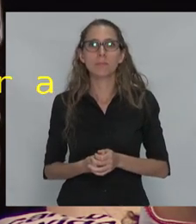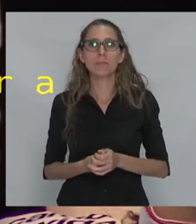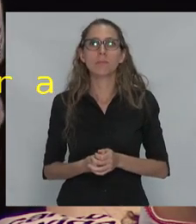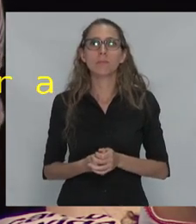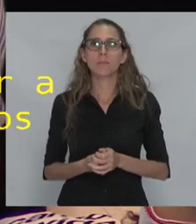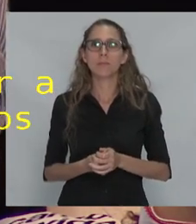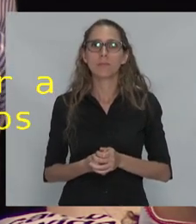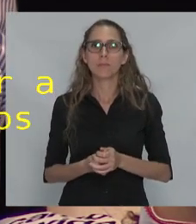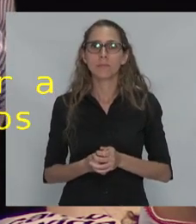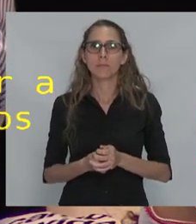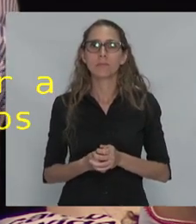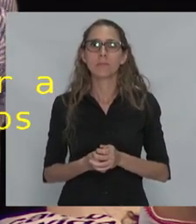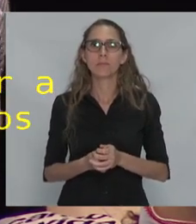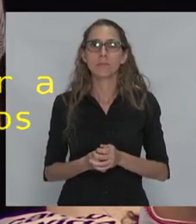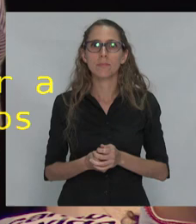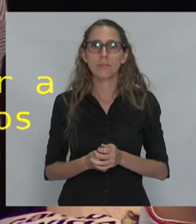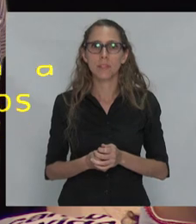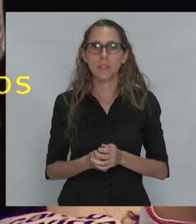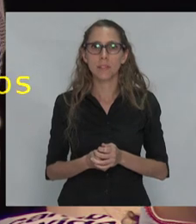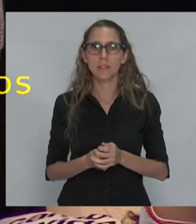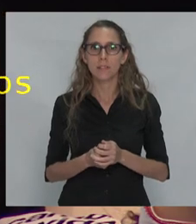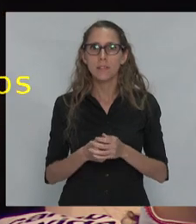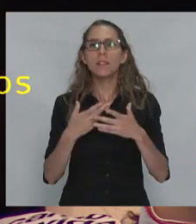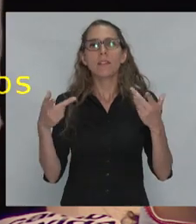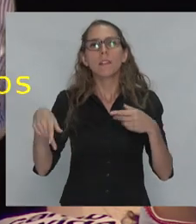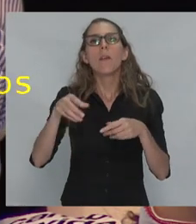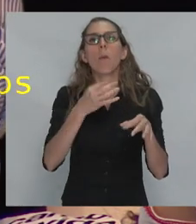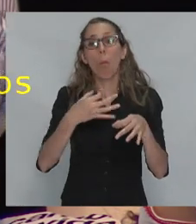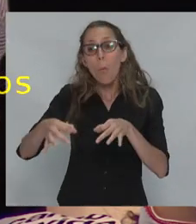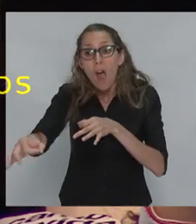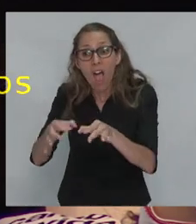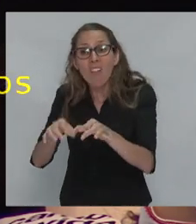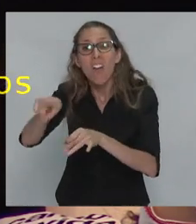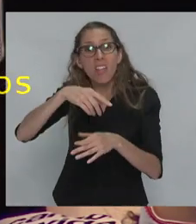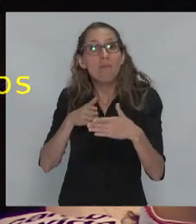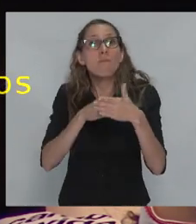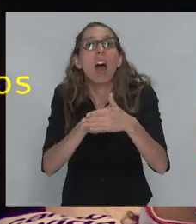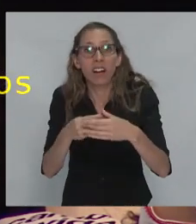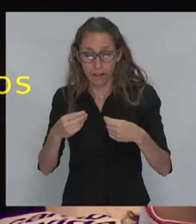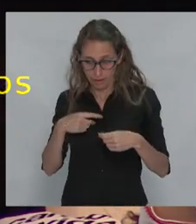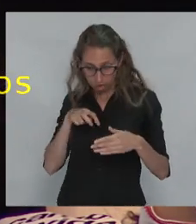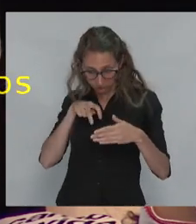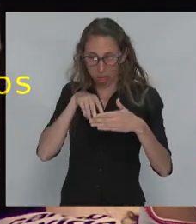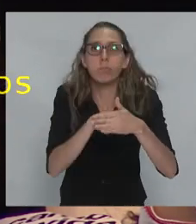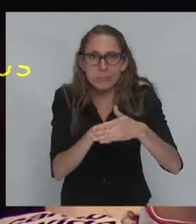nous avons des enfants de 5, 6, 7 ans qui doivent faire